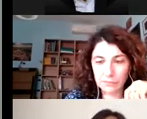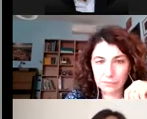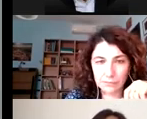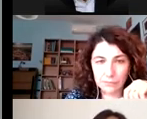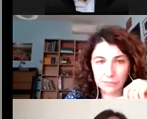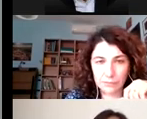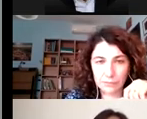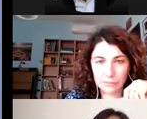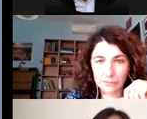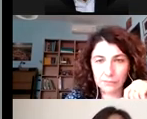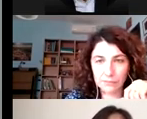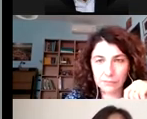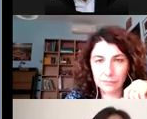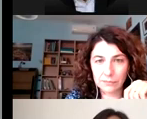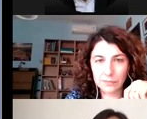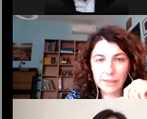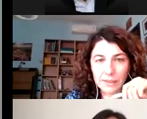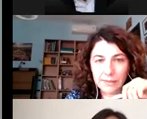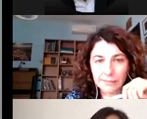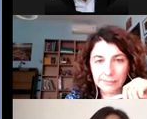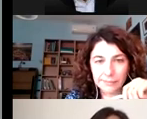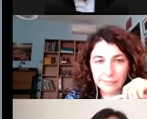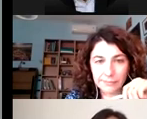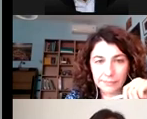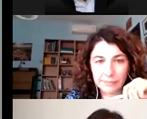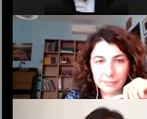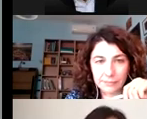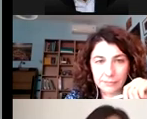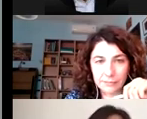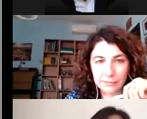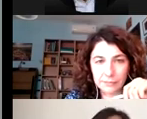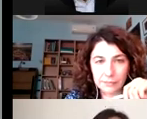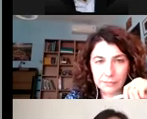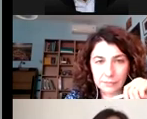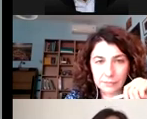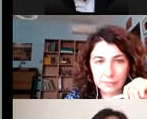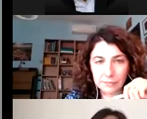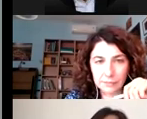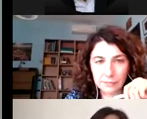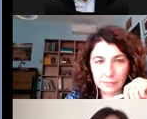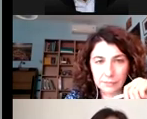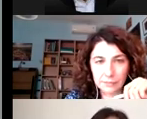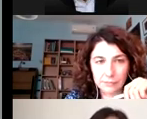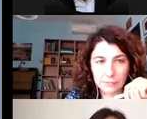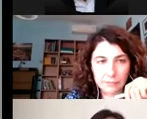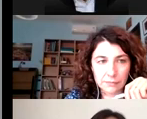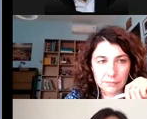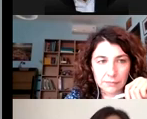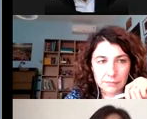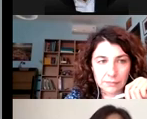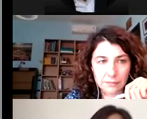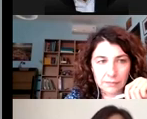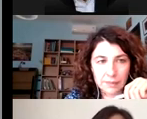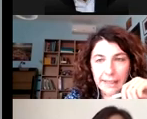relazione alla pandemia è stata avviata eh una è stata avviata una comunicazione già a giugno eh